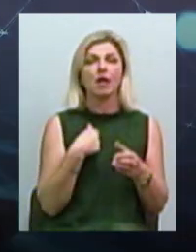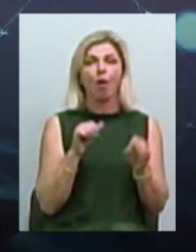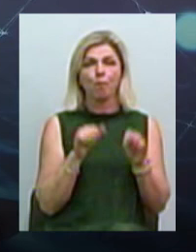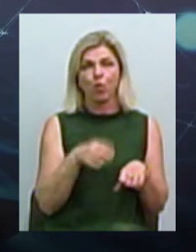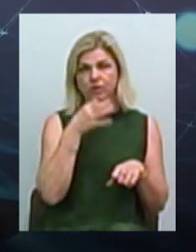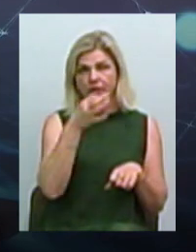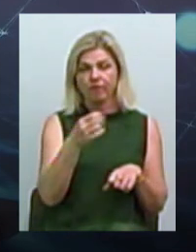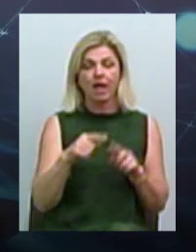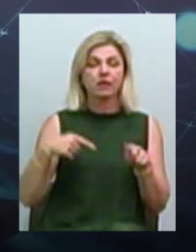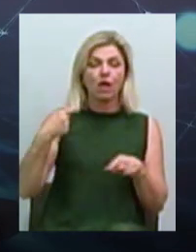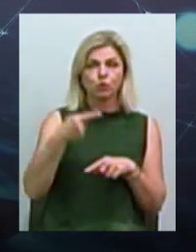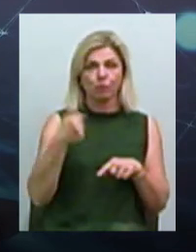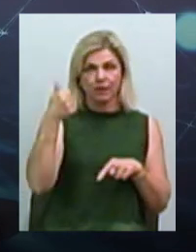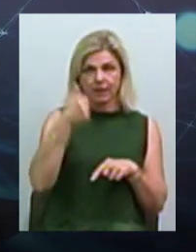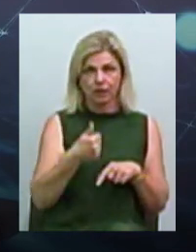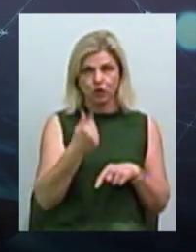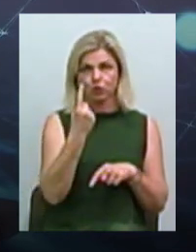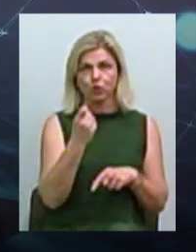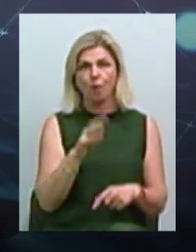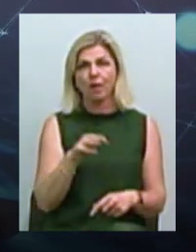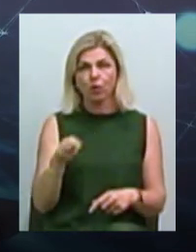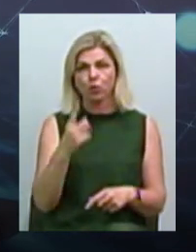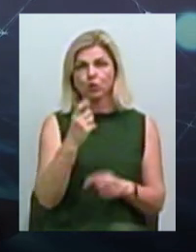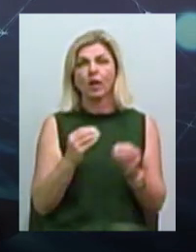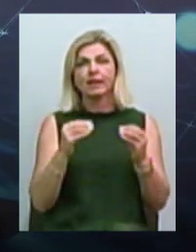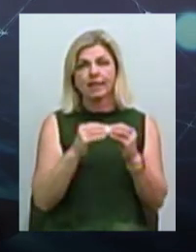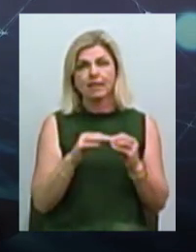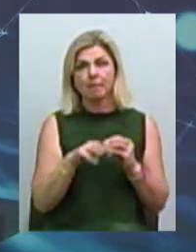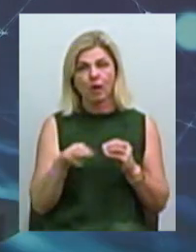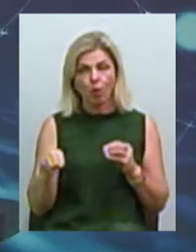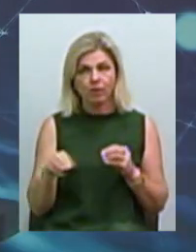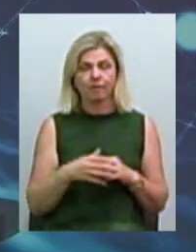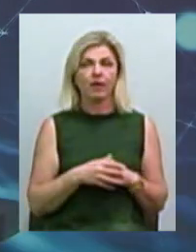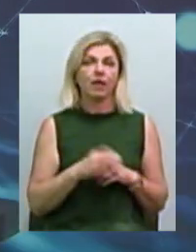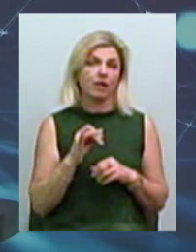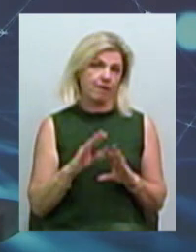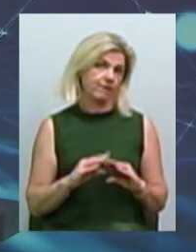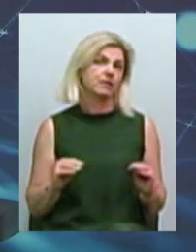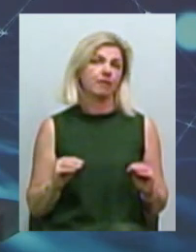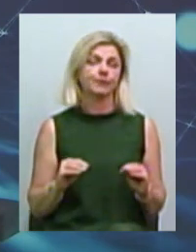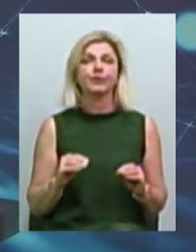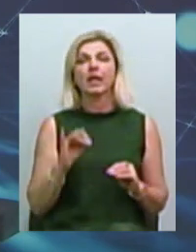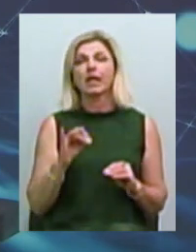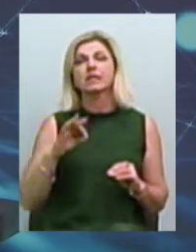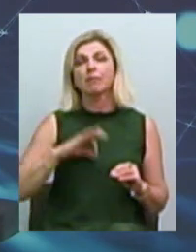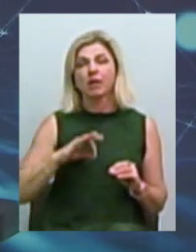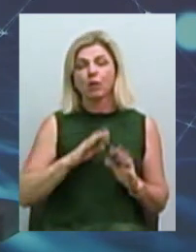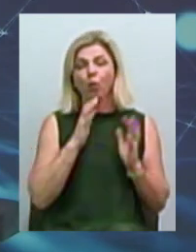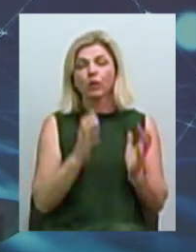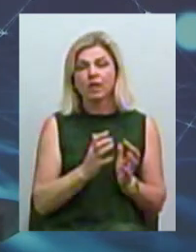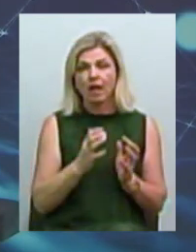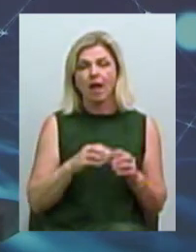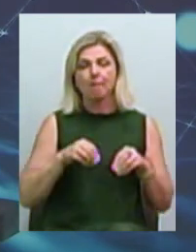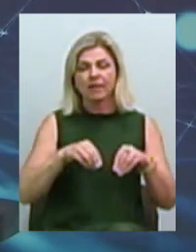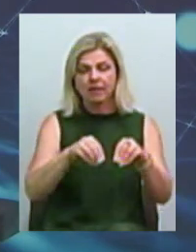на наступному тижні, на 100 мільйонів, 110 мільйонів. І, в принципі, все. І експлуатаційне утримання – це підсипка,